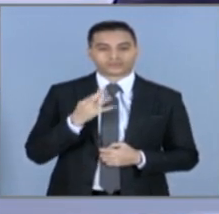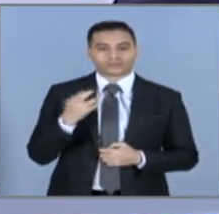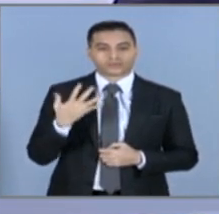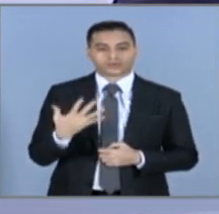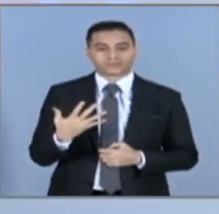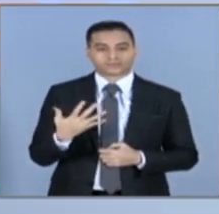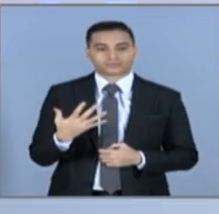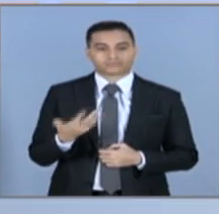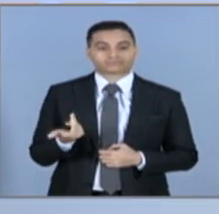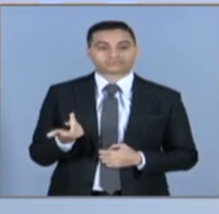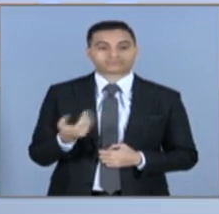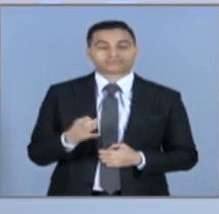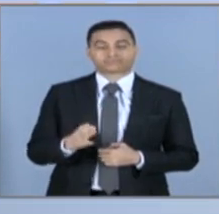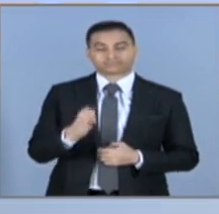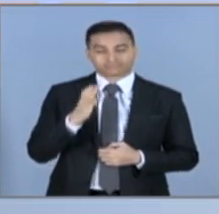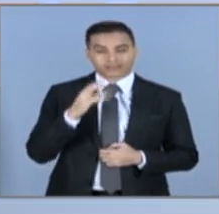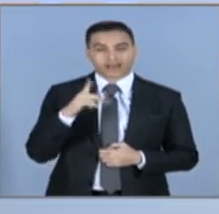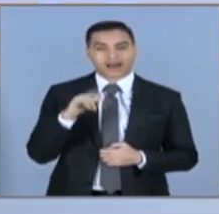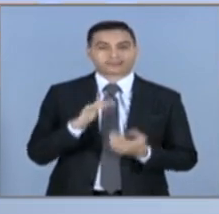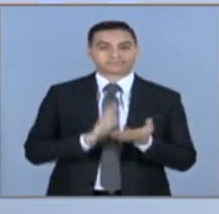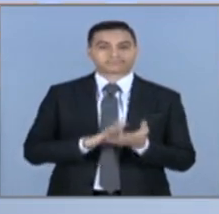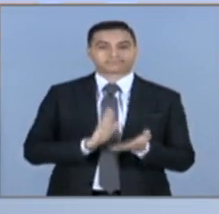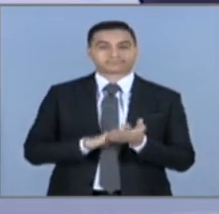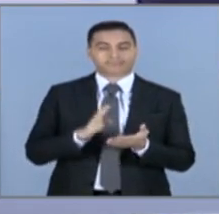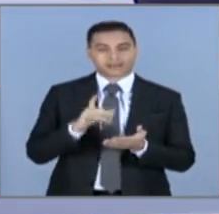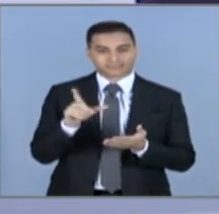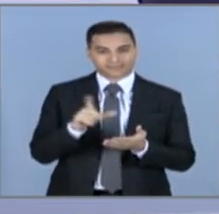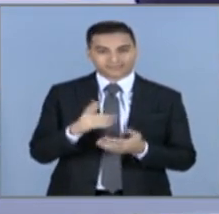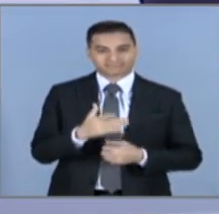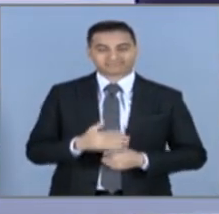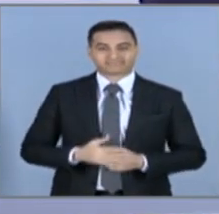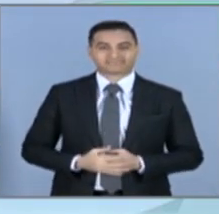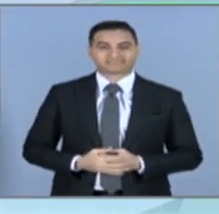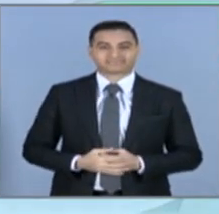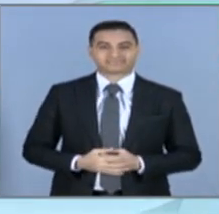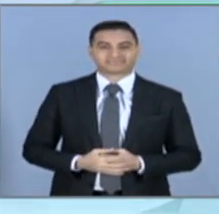305. 305 علي، برافو عليك، إجابة صحيحة.